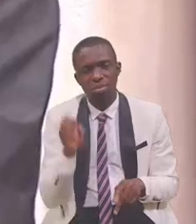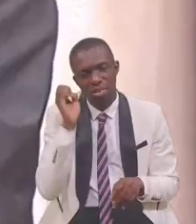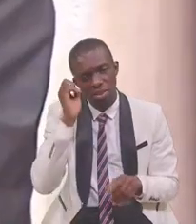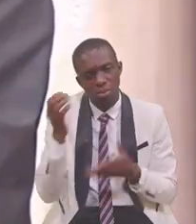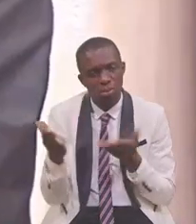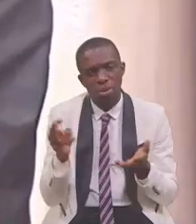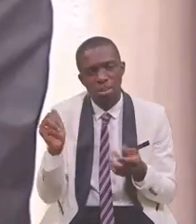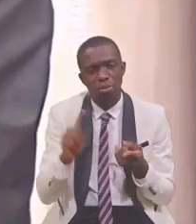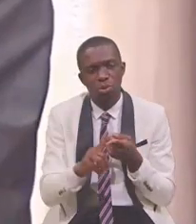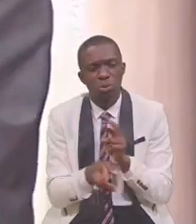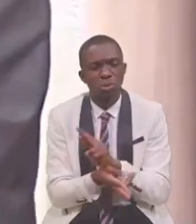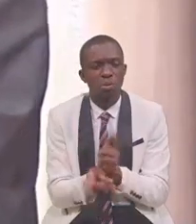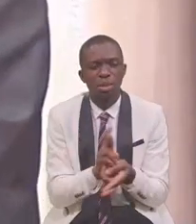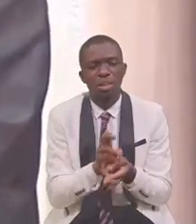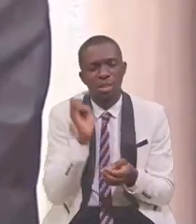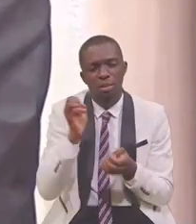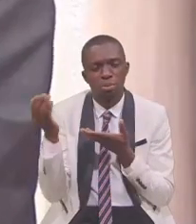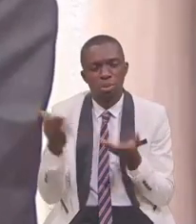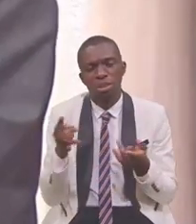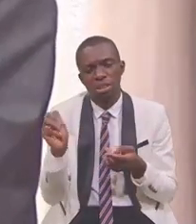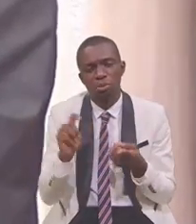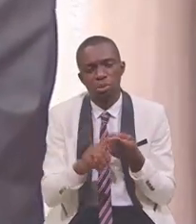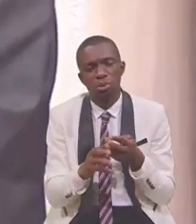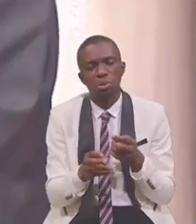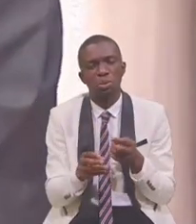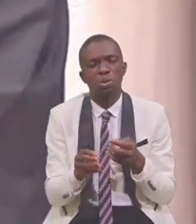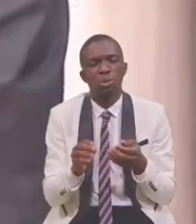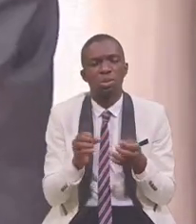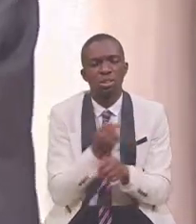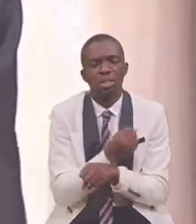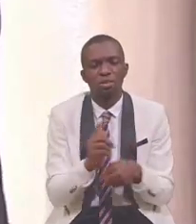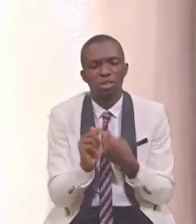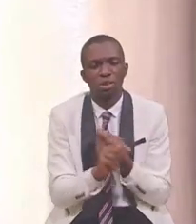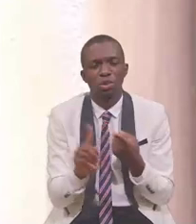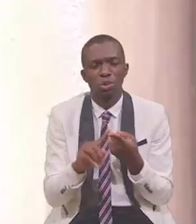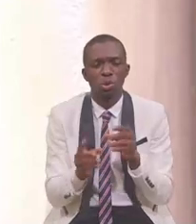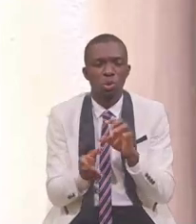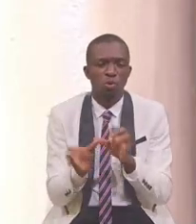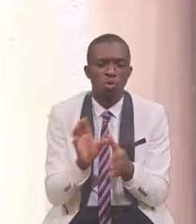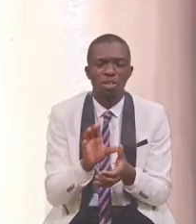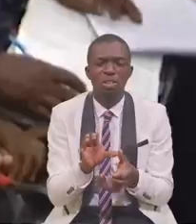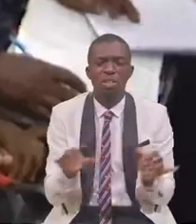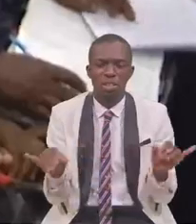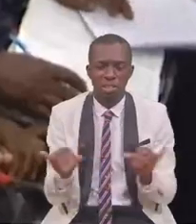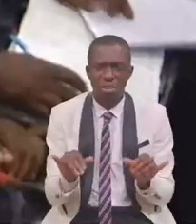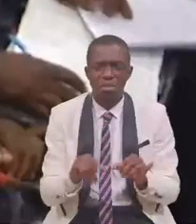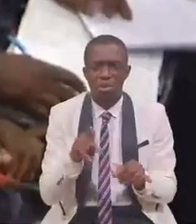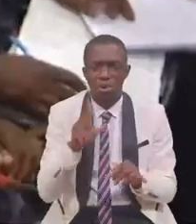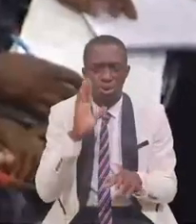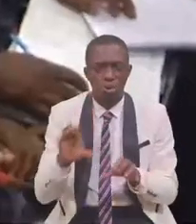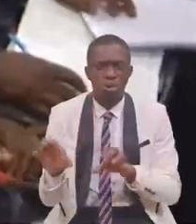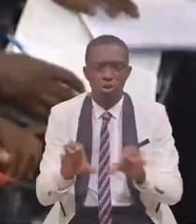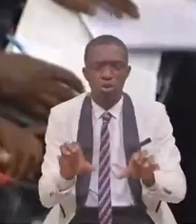régénération, il les a amenés au salut, il les a amenés à la conversion. Nous allons faire de même au nom de